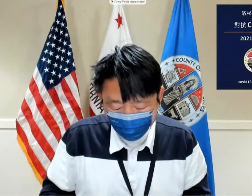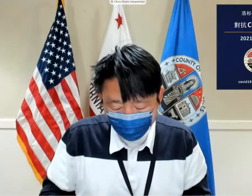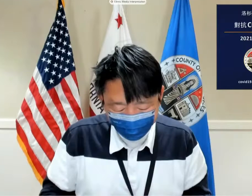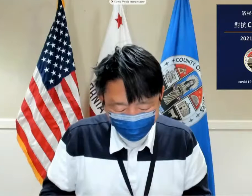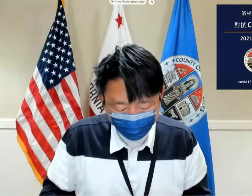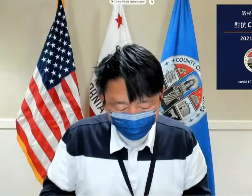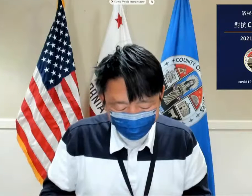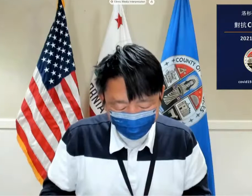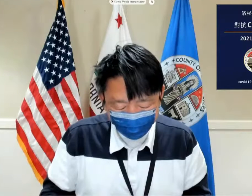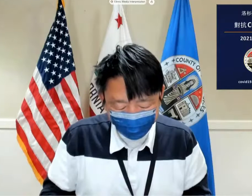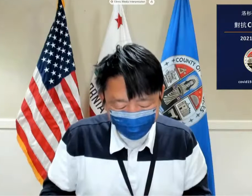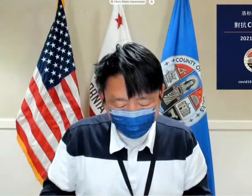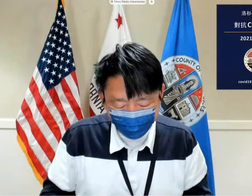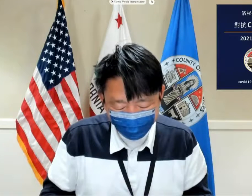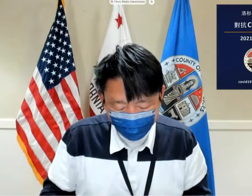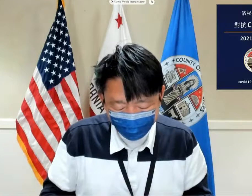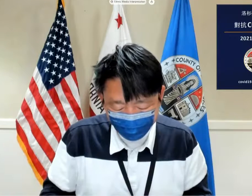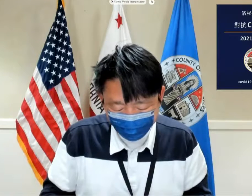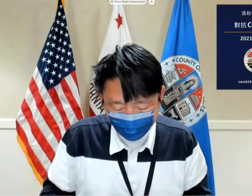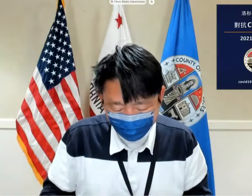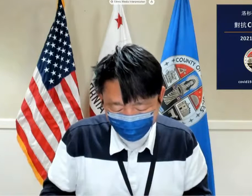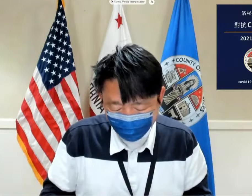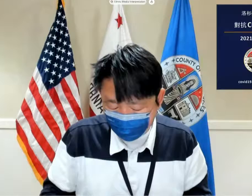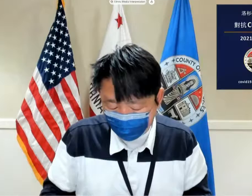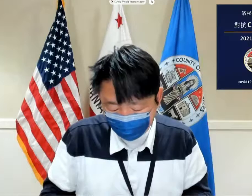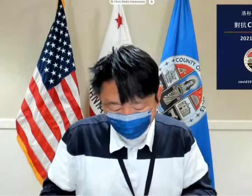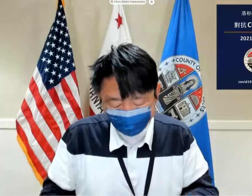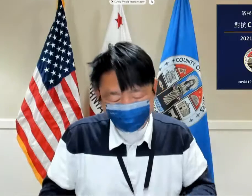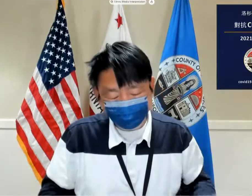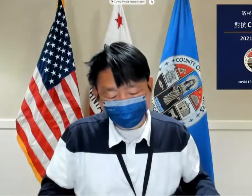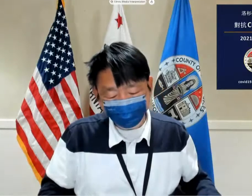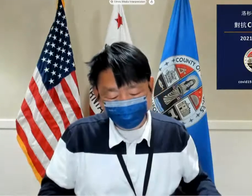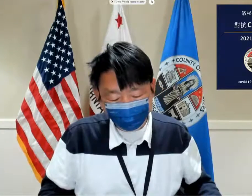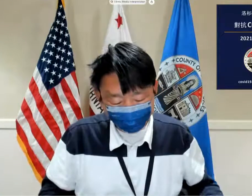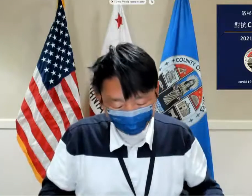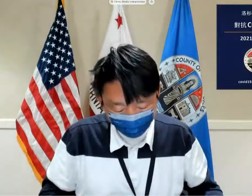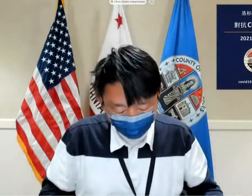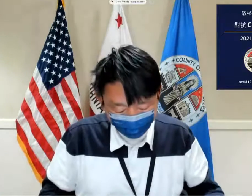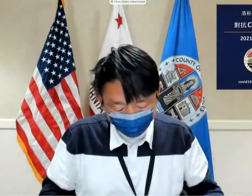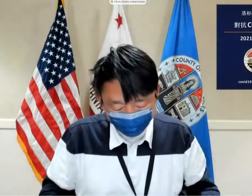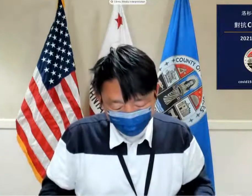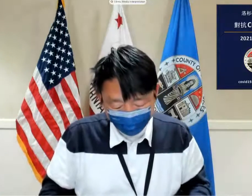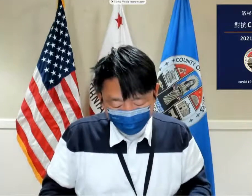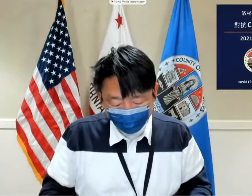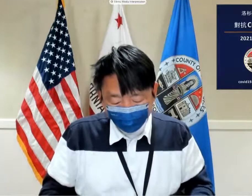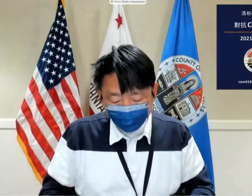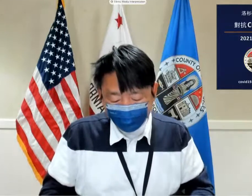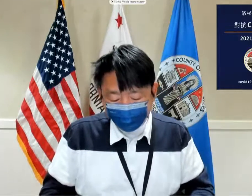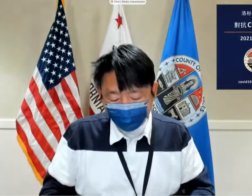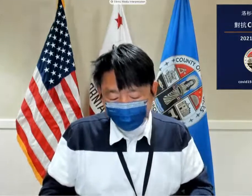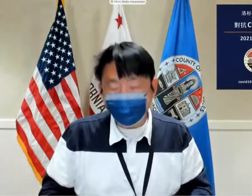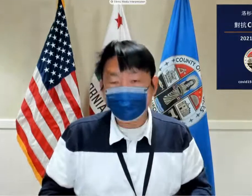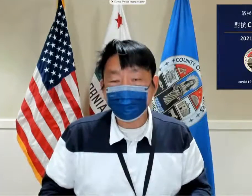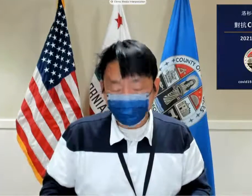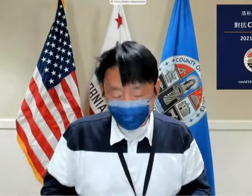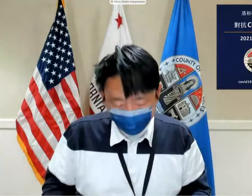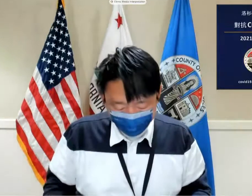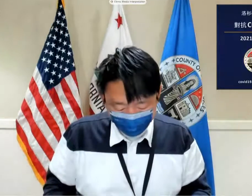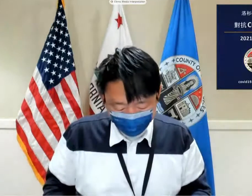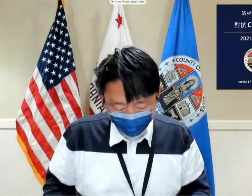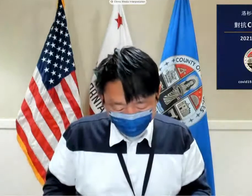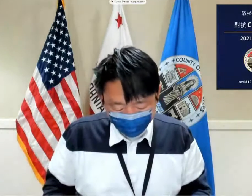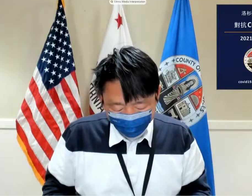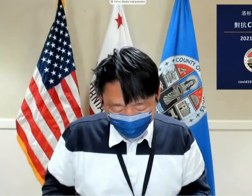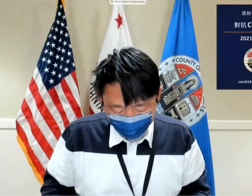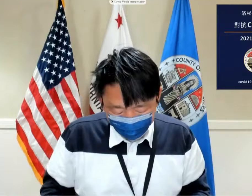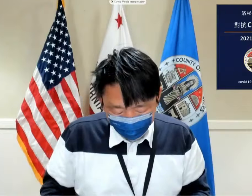星期我们接收到了6000剂的Johnson & Johnson 的疫苗。 移动疫苗接种点。